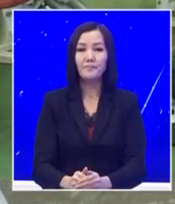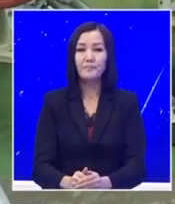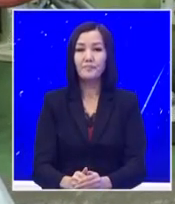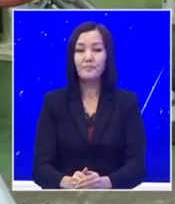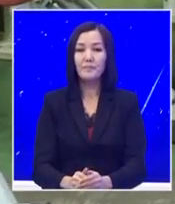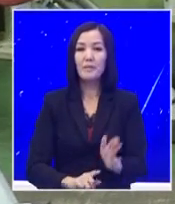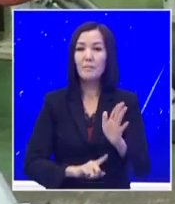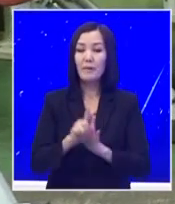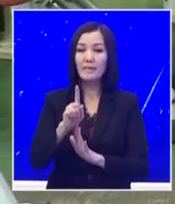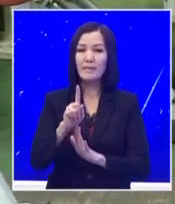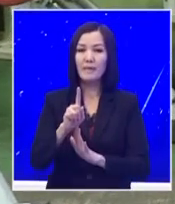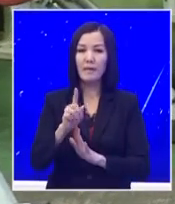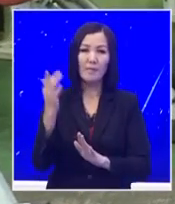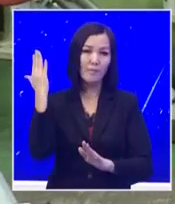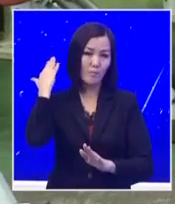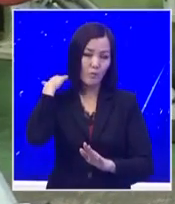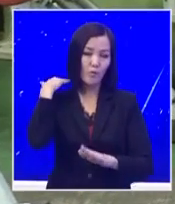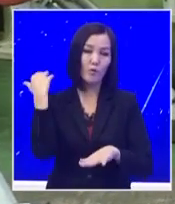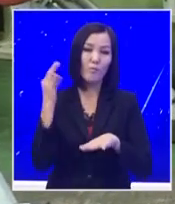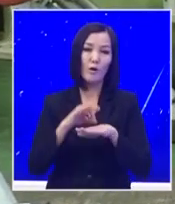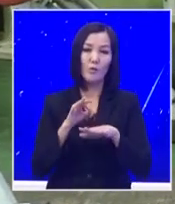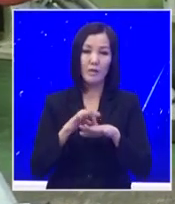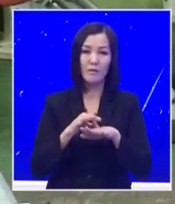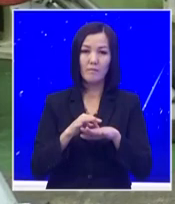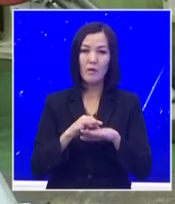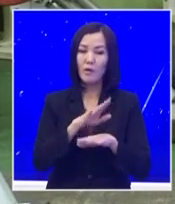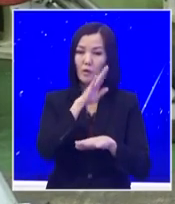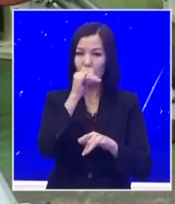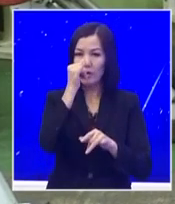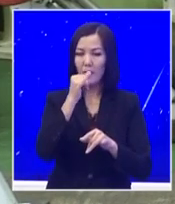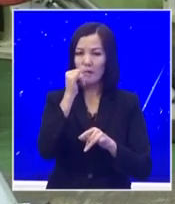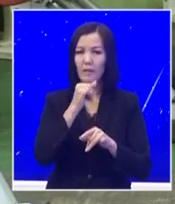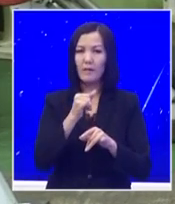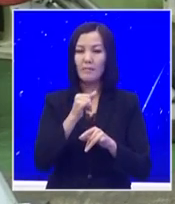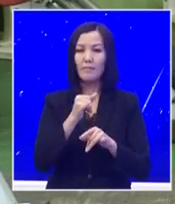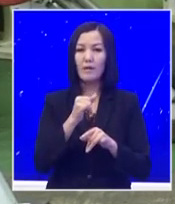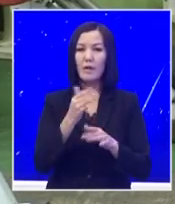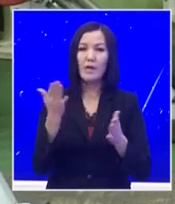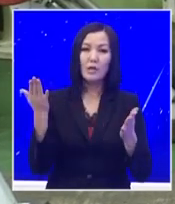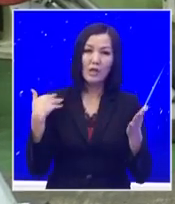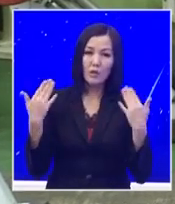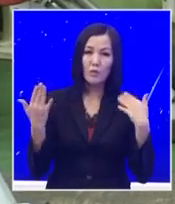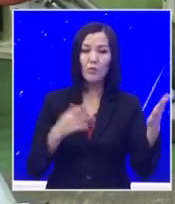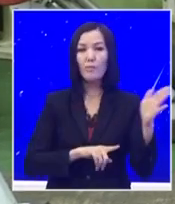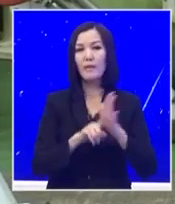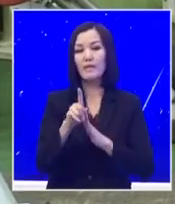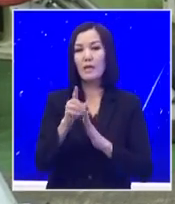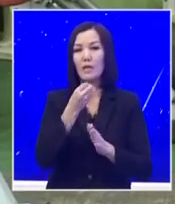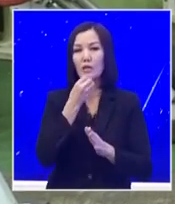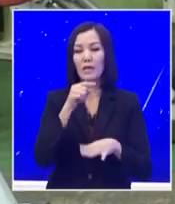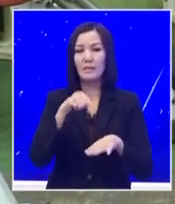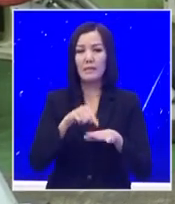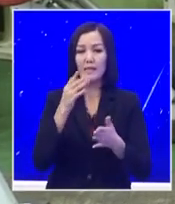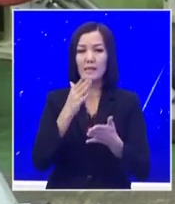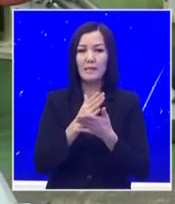кезде мойным ауыратын, жауырным жабысқан болатын, ұйықтай алмайтынмын. Жаттығуға келгелі бері өзімді өте жақсы сезінемін. Үшінші